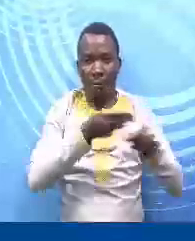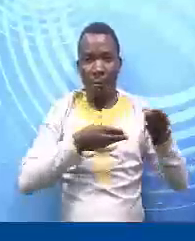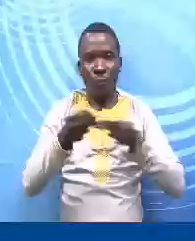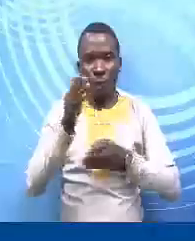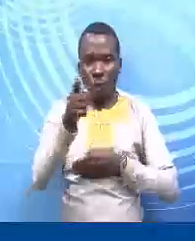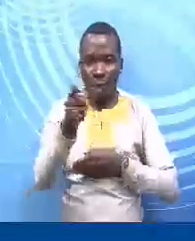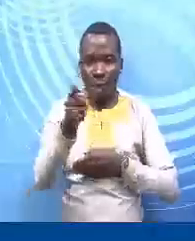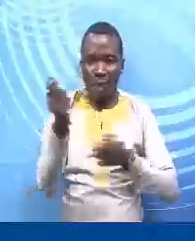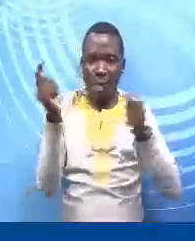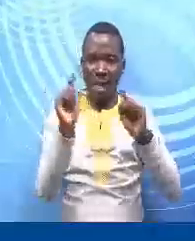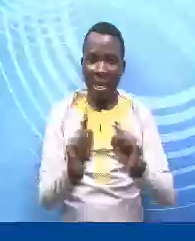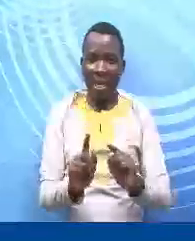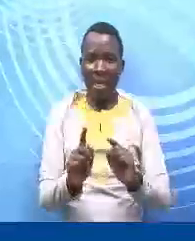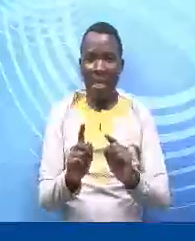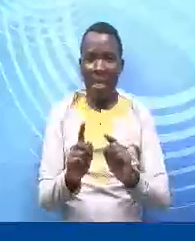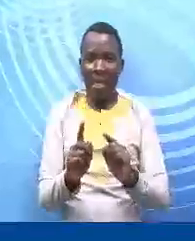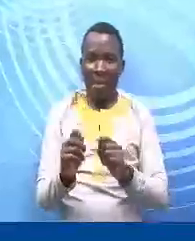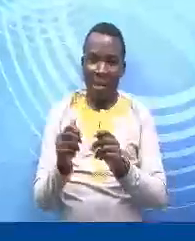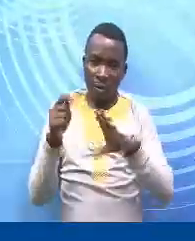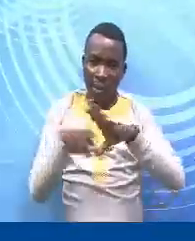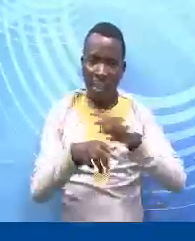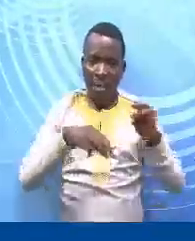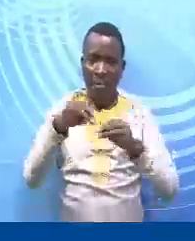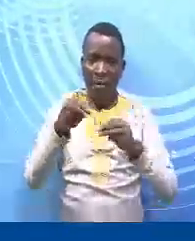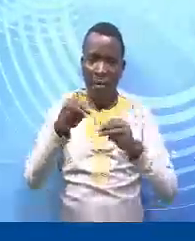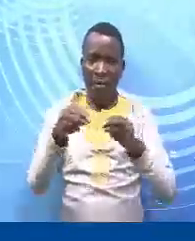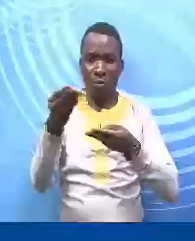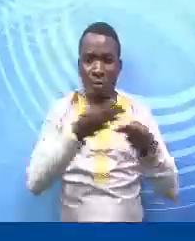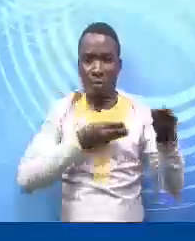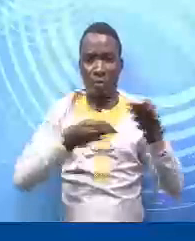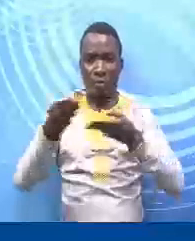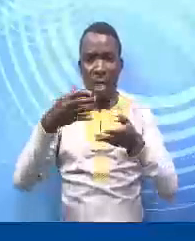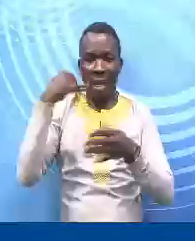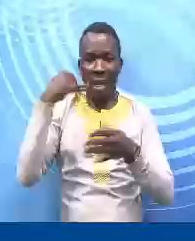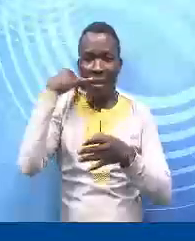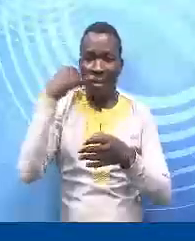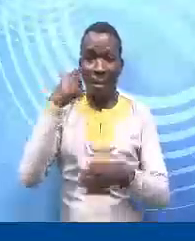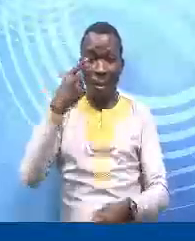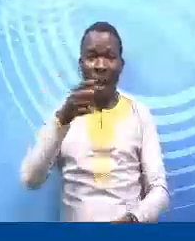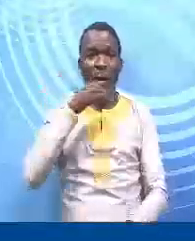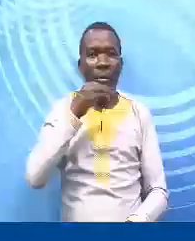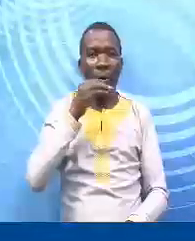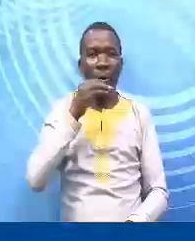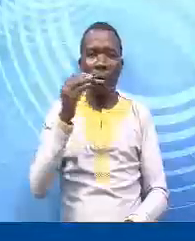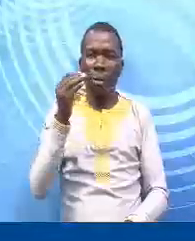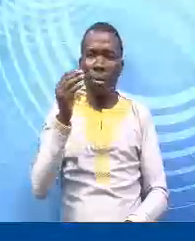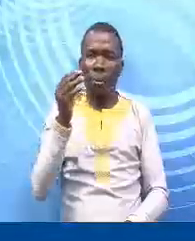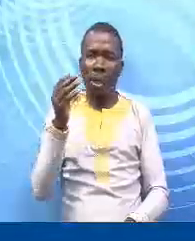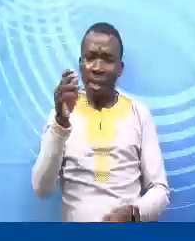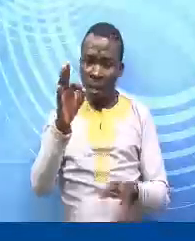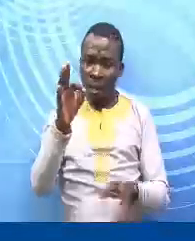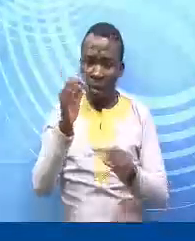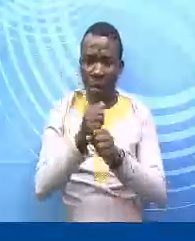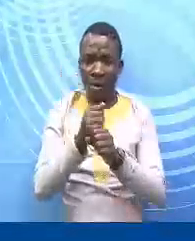we yaraje gutya twinjira mu isoko tujya kugurisha telefone ubwo nagiye kubona ngo ni umugabo araje we icyo yakoze